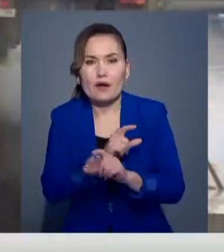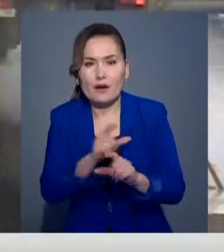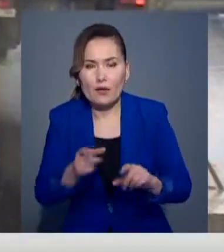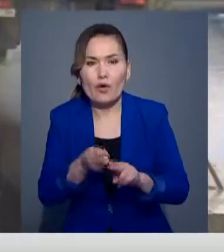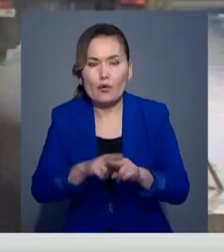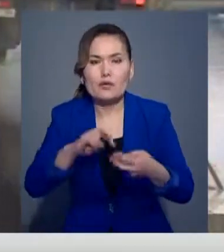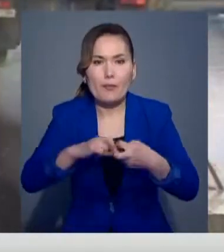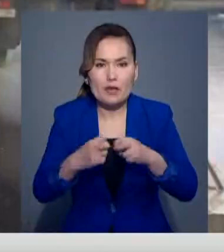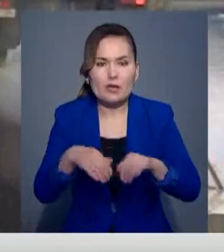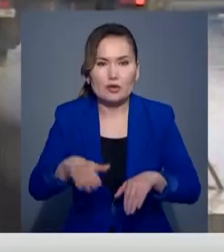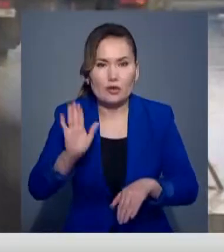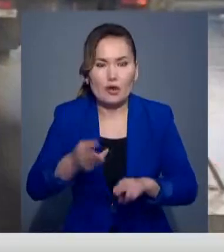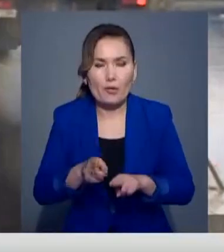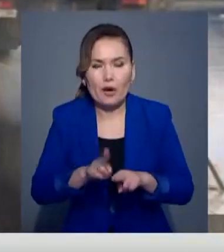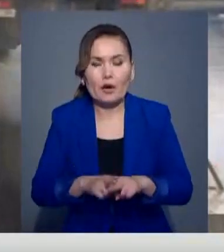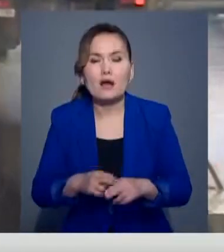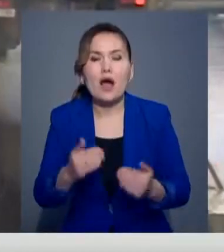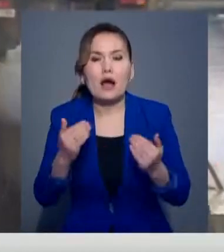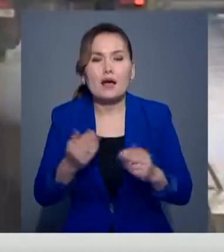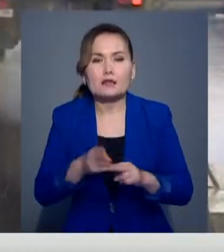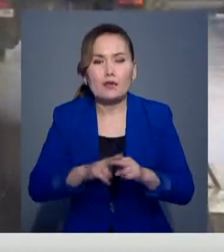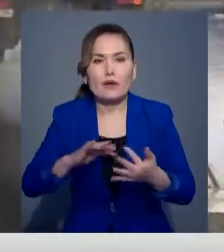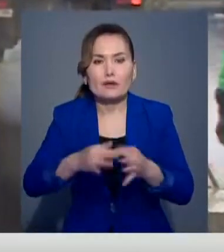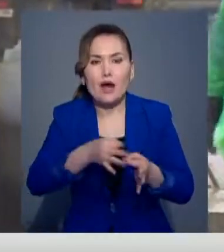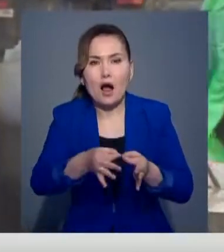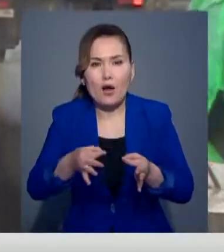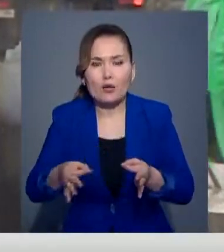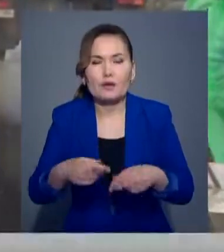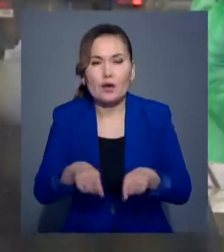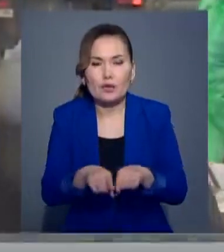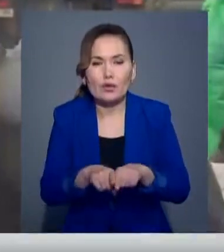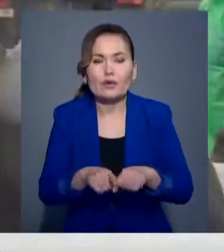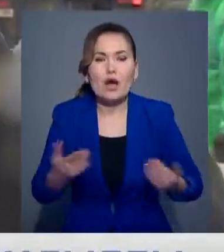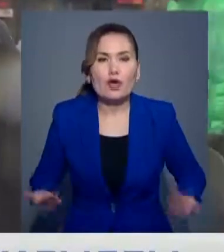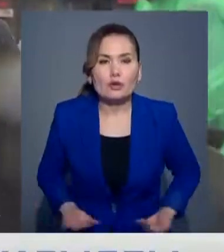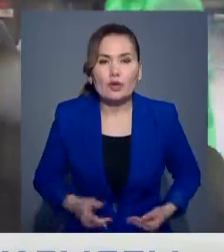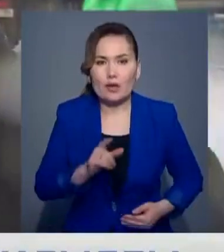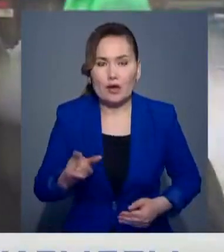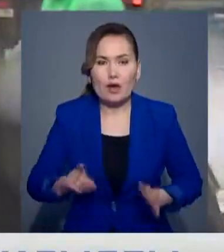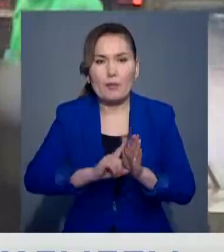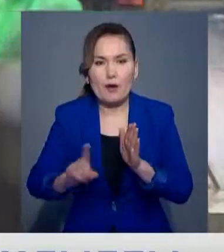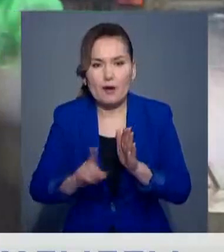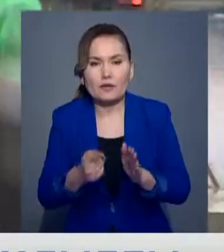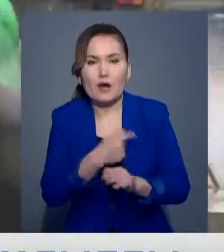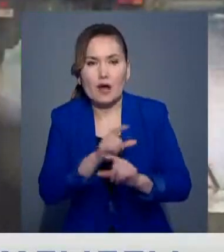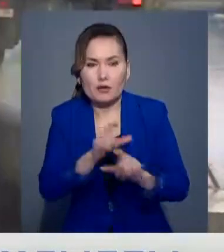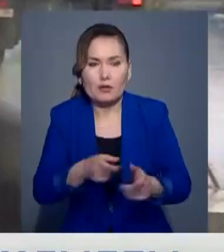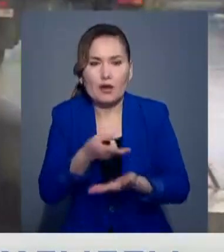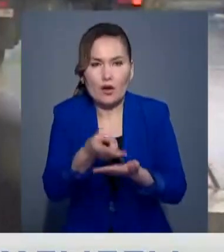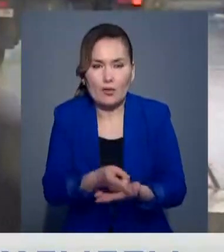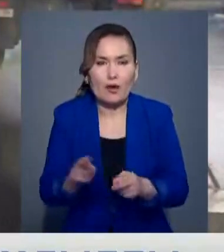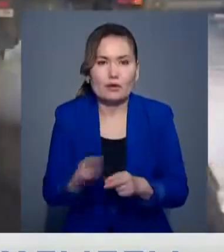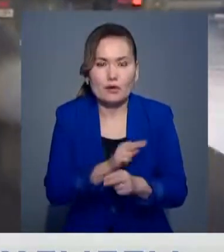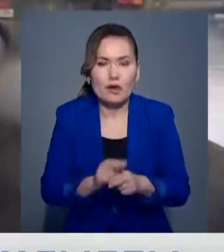мәселе шешіліп жатыр. Бұл мекеменің кей қызметкерлері қараөткелде тұрады. Олар енді осындағы дәрігерлік амбулаторияда адамдарды қабылдайтын болады. Жалпы